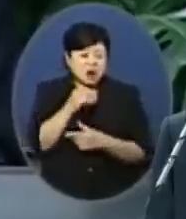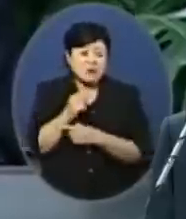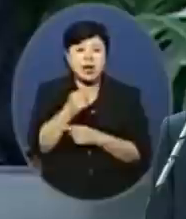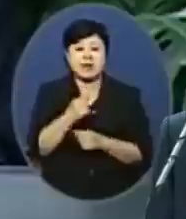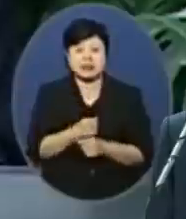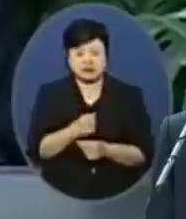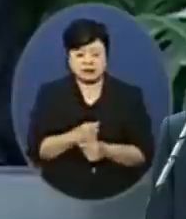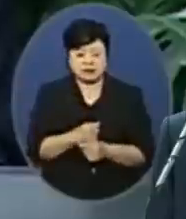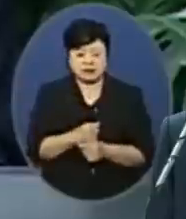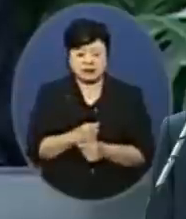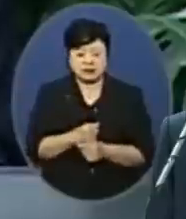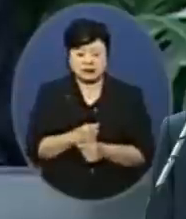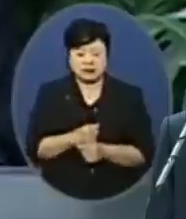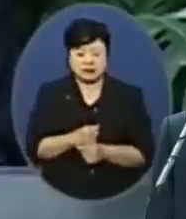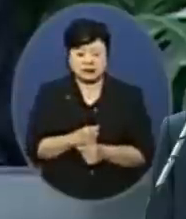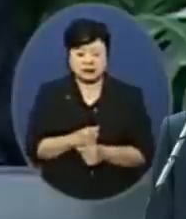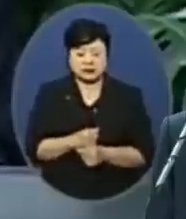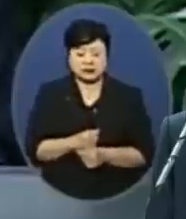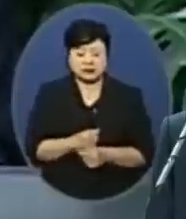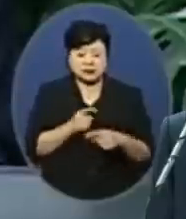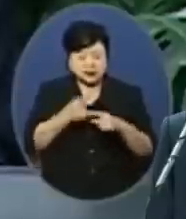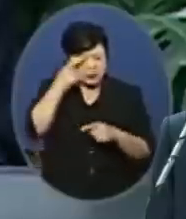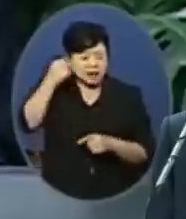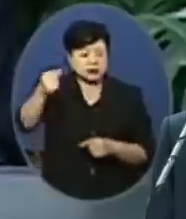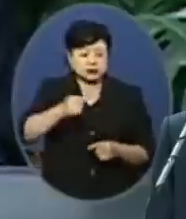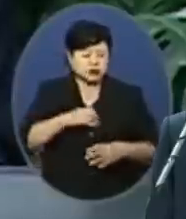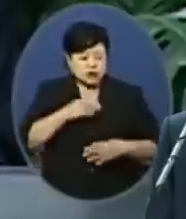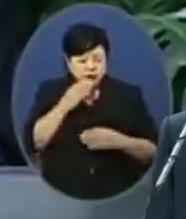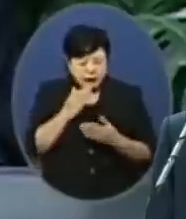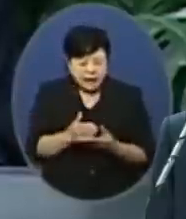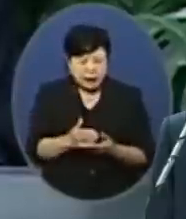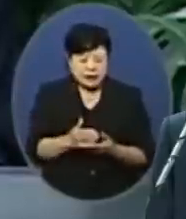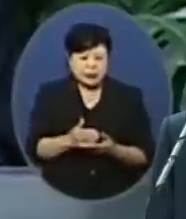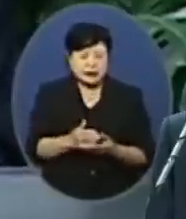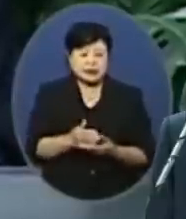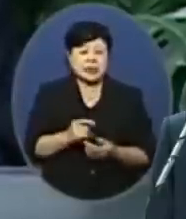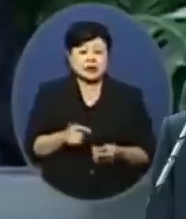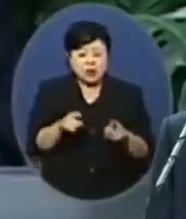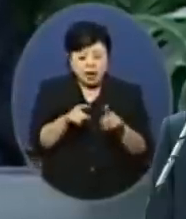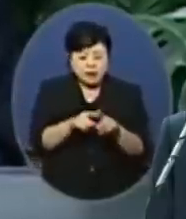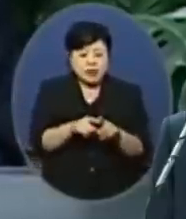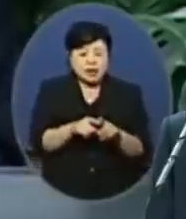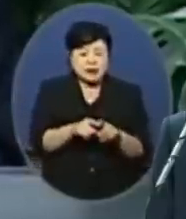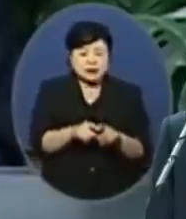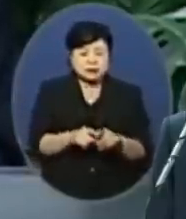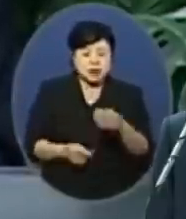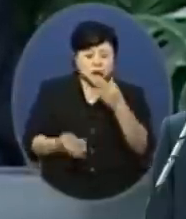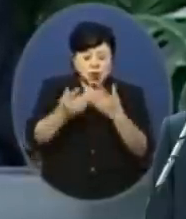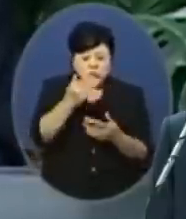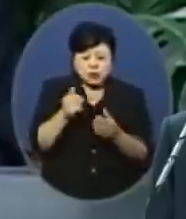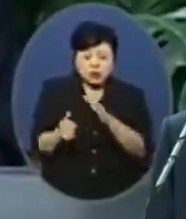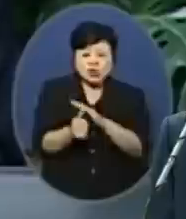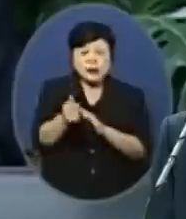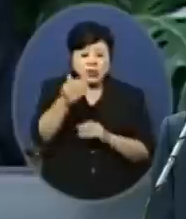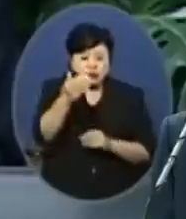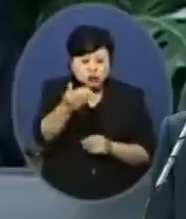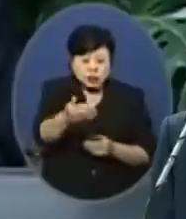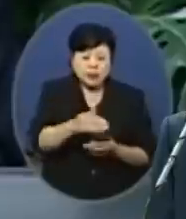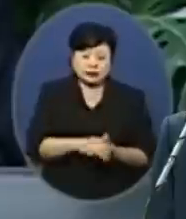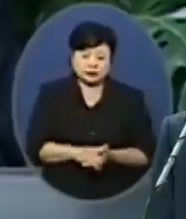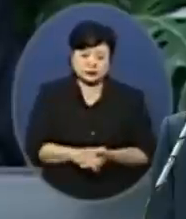맺는다. 긍정적으로 생각하고 두려워하지 마라. 내가 너와 같이 있으면 너에게 불꽃 같은 희망을